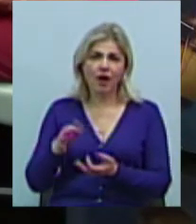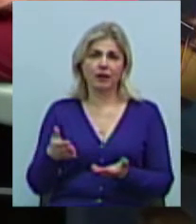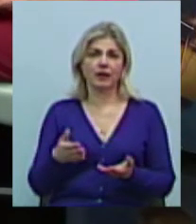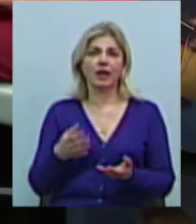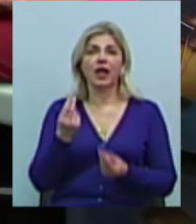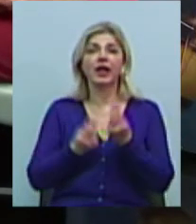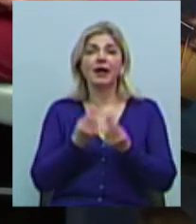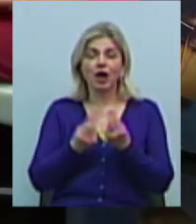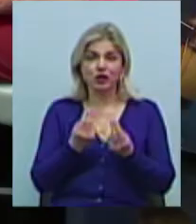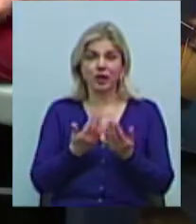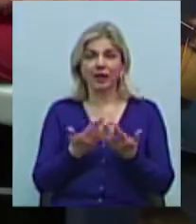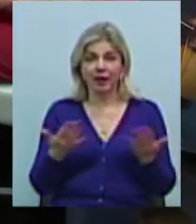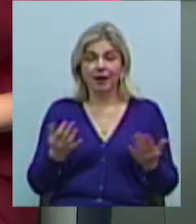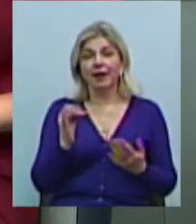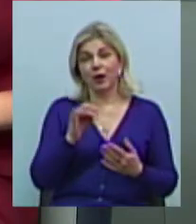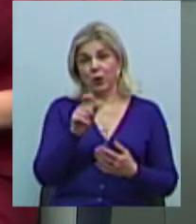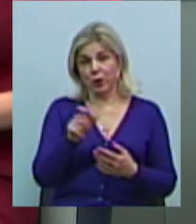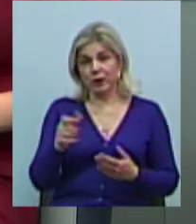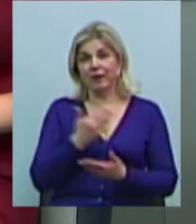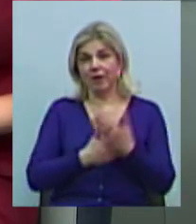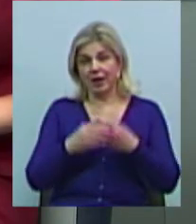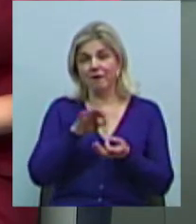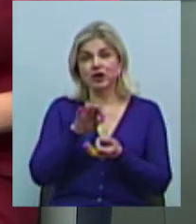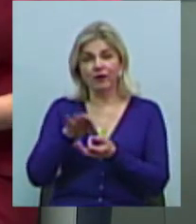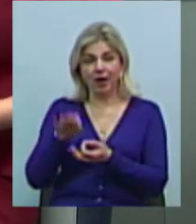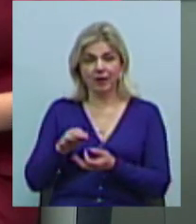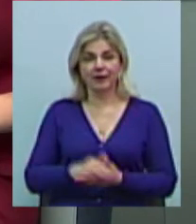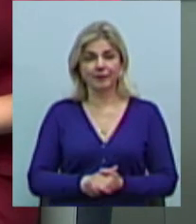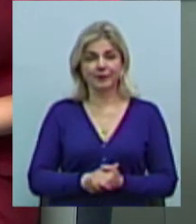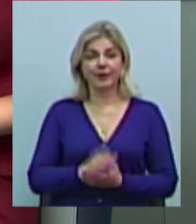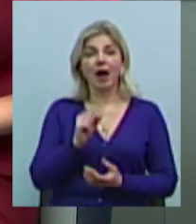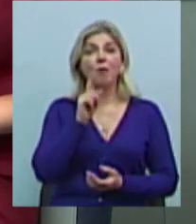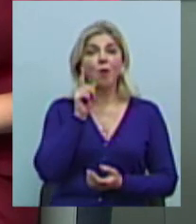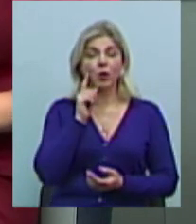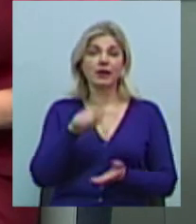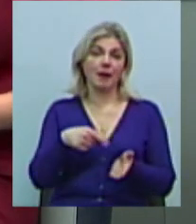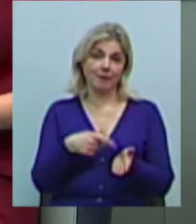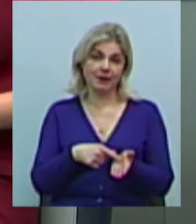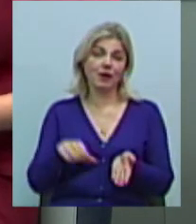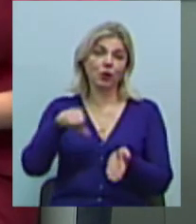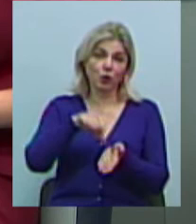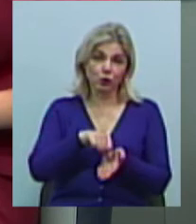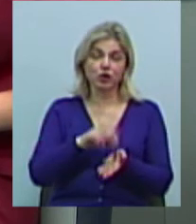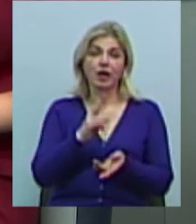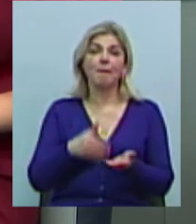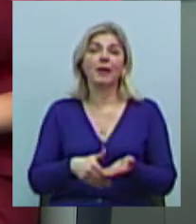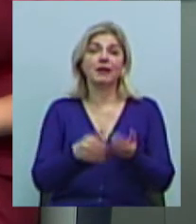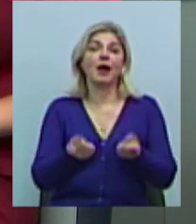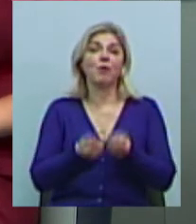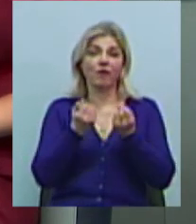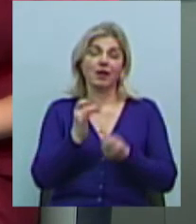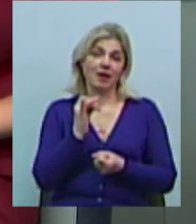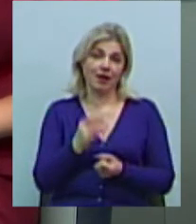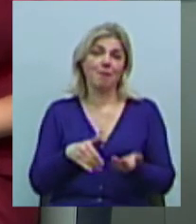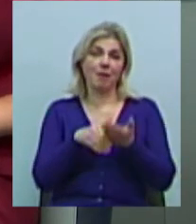Вишивались іграшки, і люди з інвалідністю їх вишивали. А молодь міста долучалася, підтримувала і